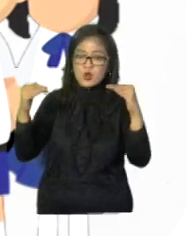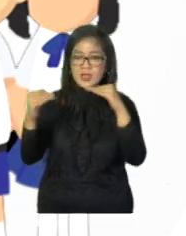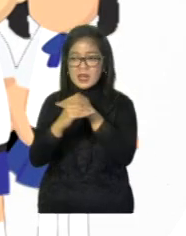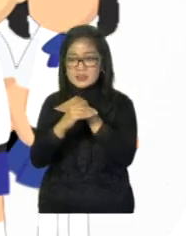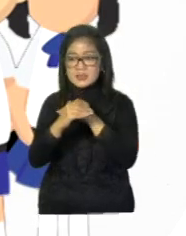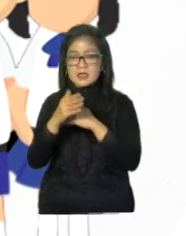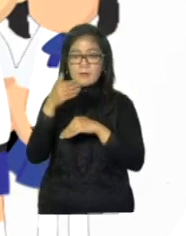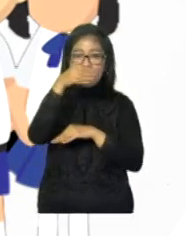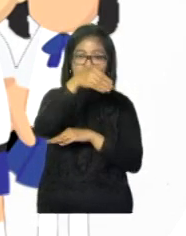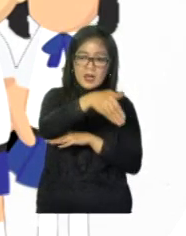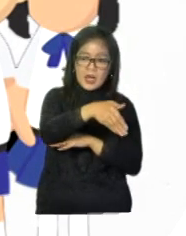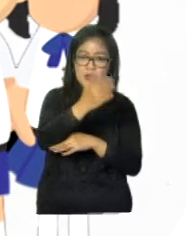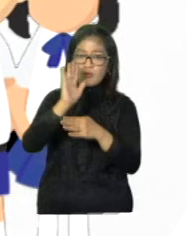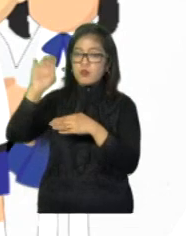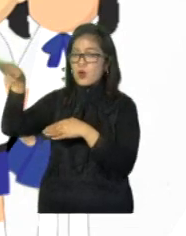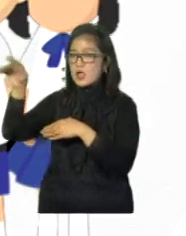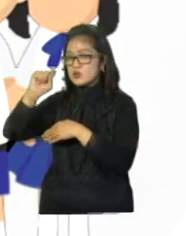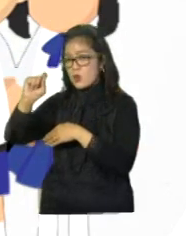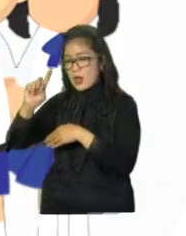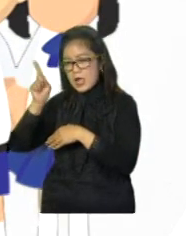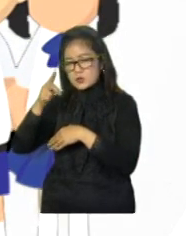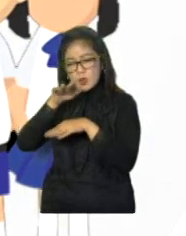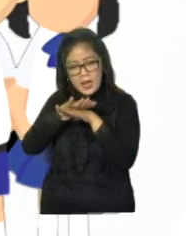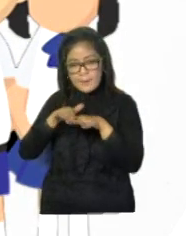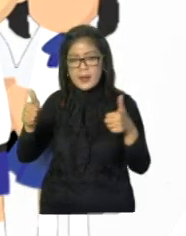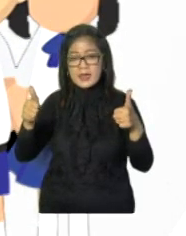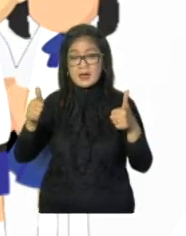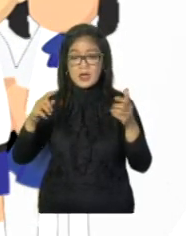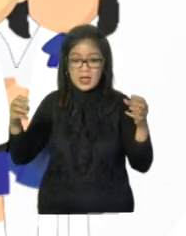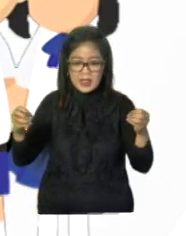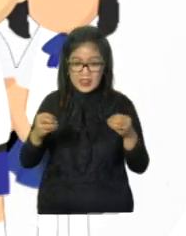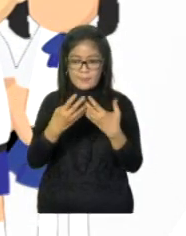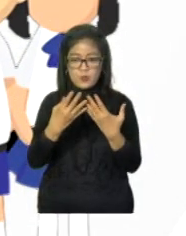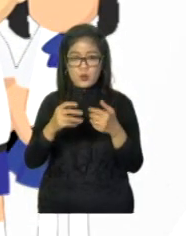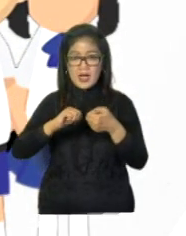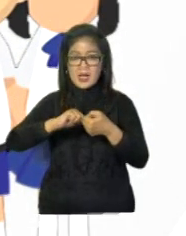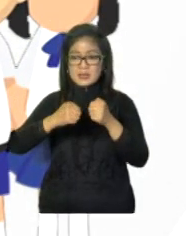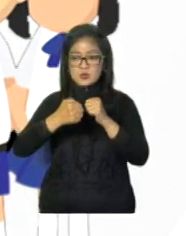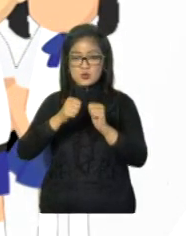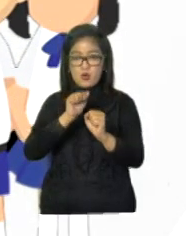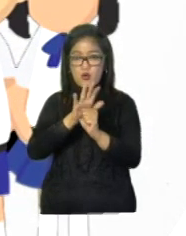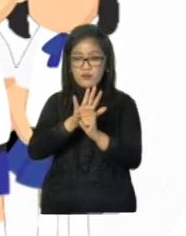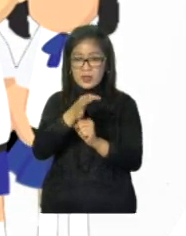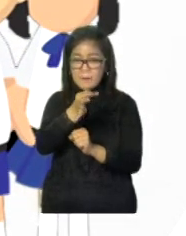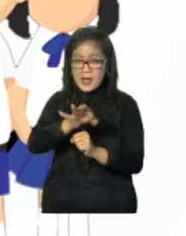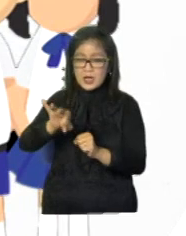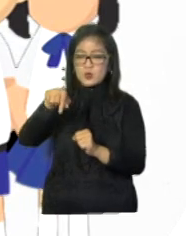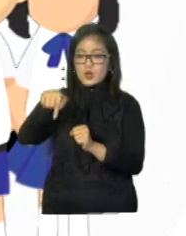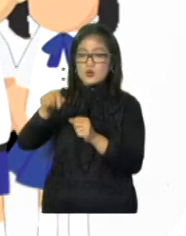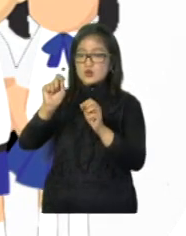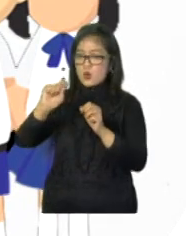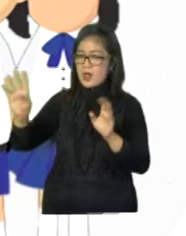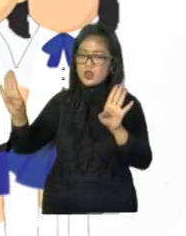pulang sekolah. Selain itu, jika ditemukan kasus COVID-19, sekolah tidak hanya ditutup sementara, namun IDAI